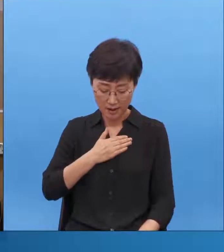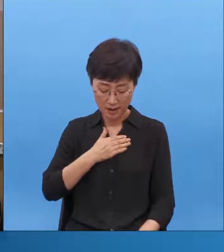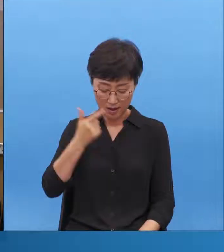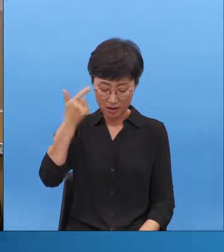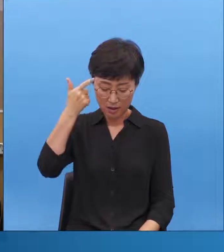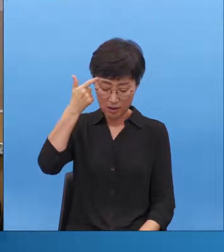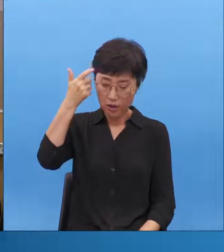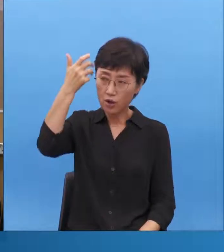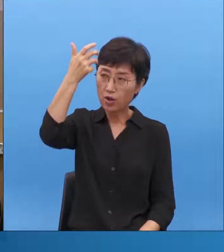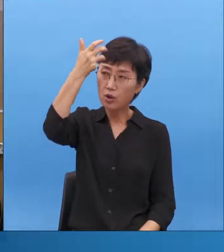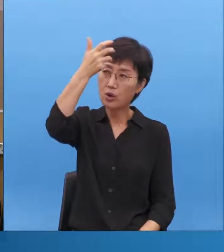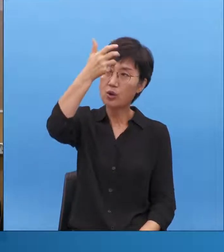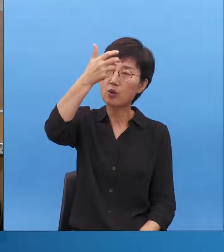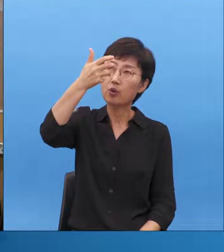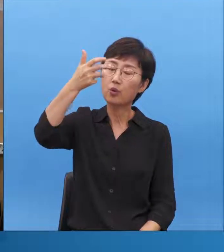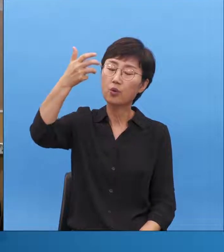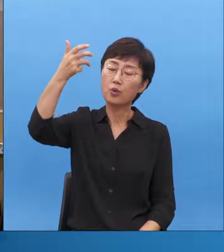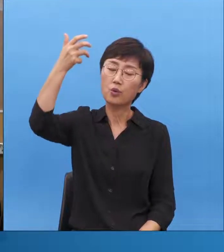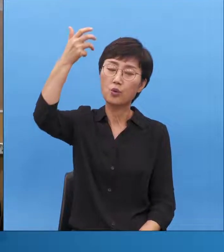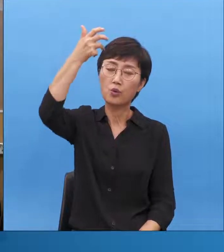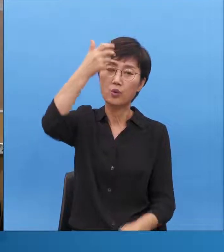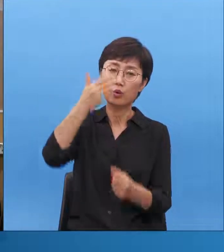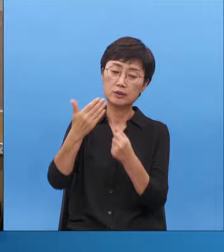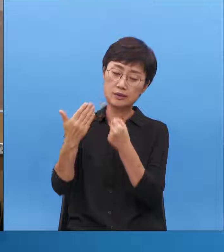내 영혼이